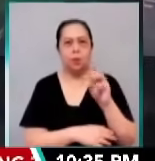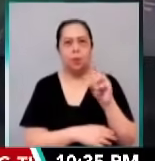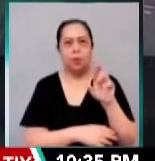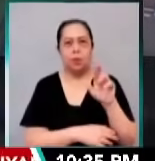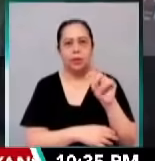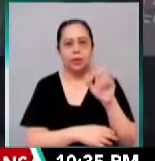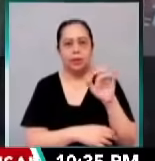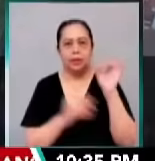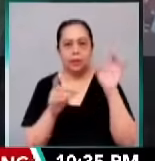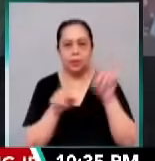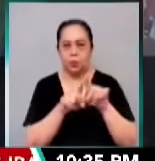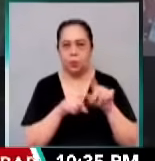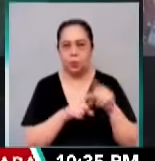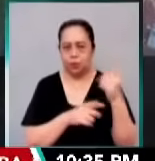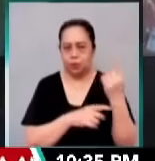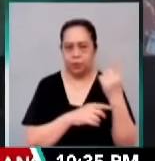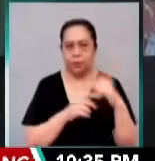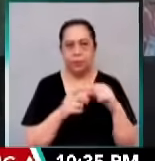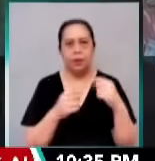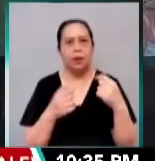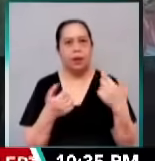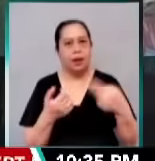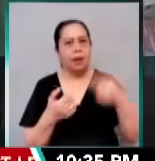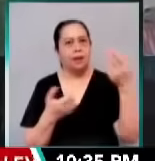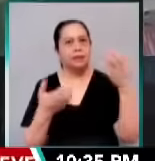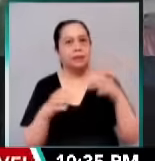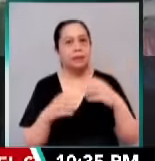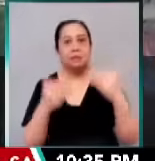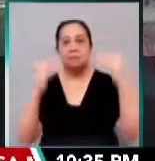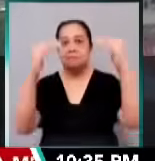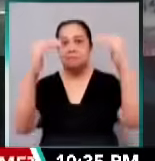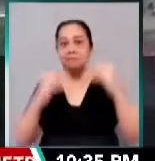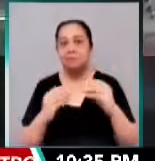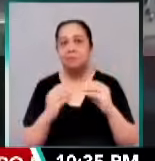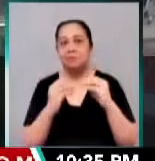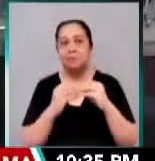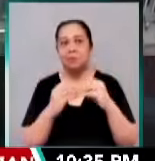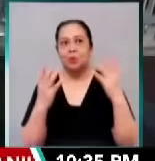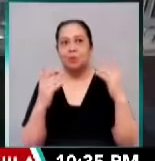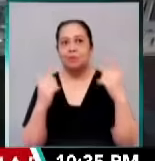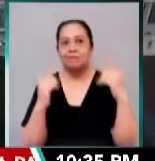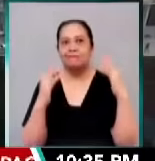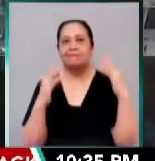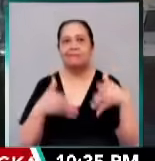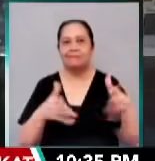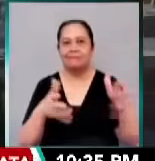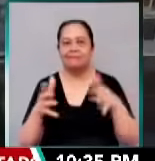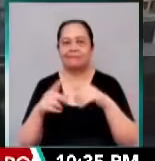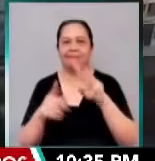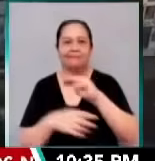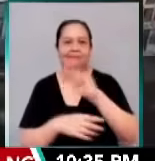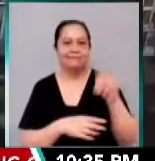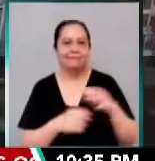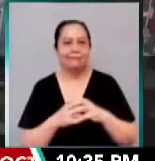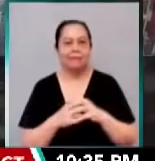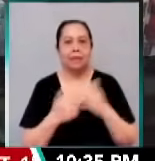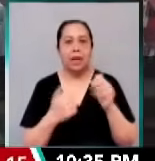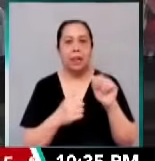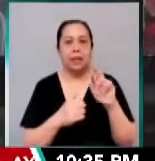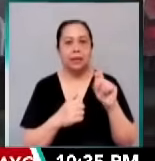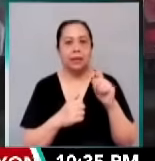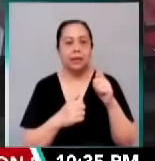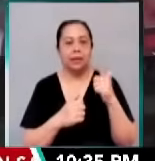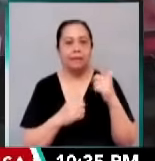Malacanang, mataas ang tsansang ibaba sa mas maluwag na alert level ang Metro Manila. Naka-alert level 4 ito